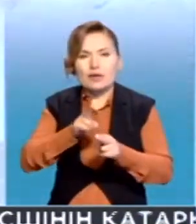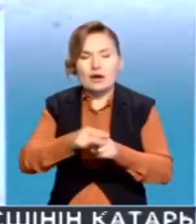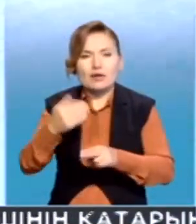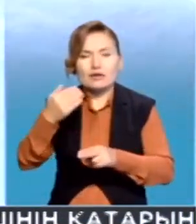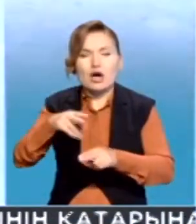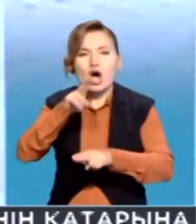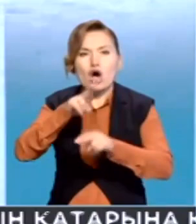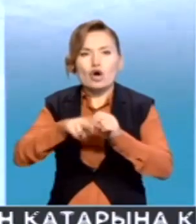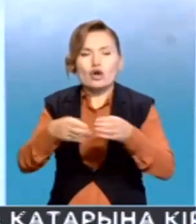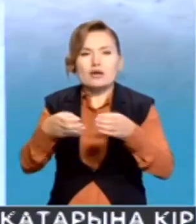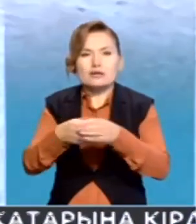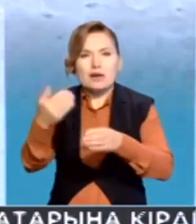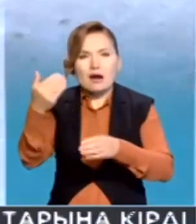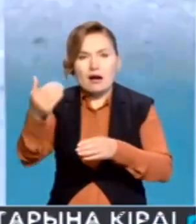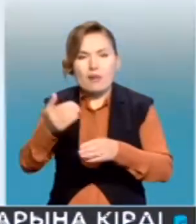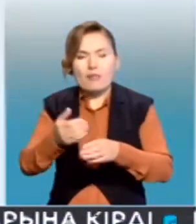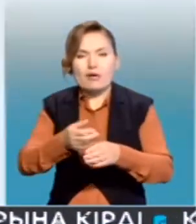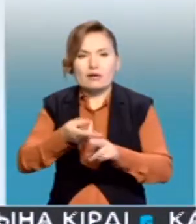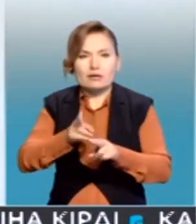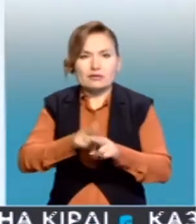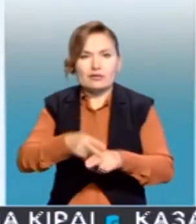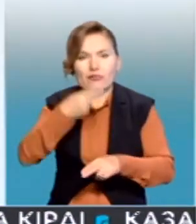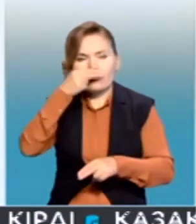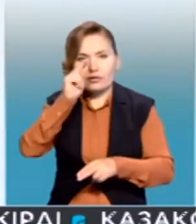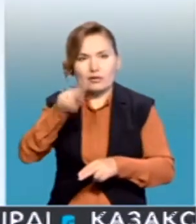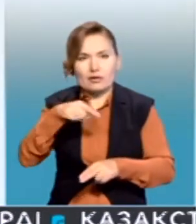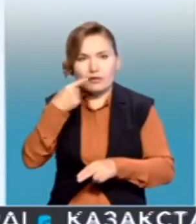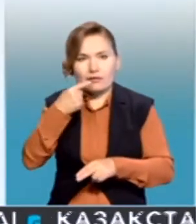құрылыста қолданылатын көбікпен бітеп әлек.